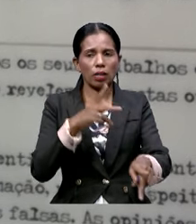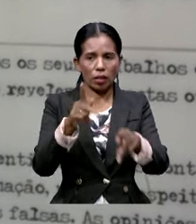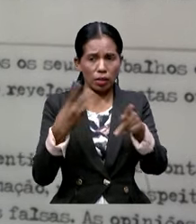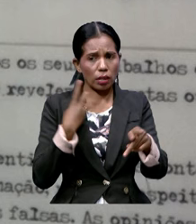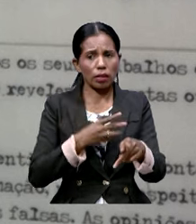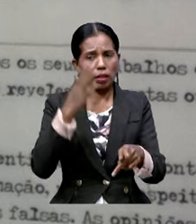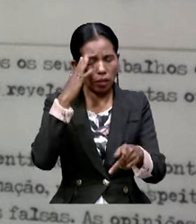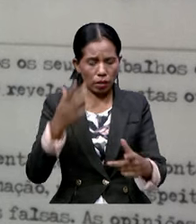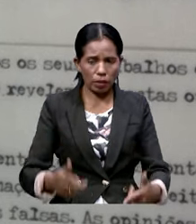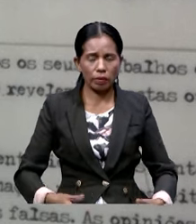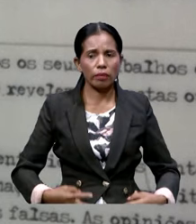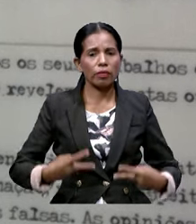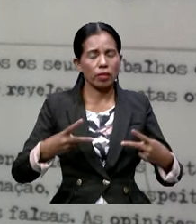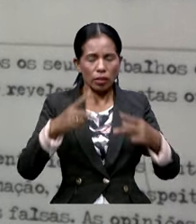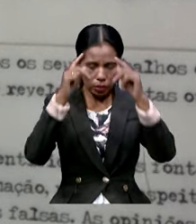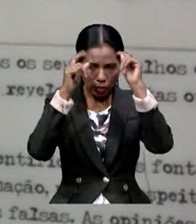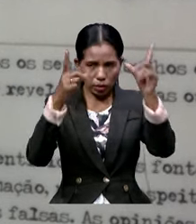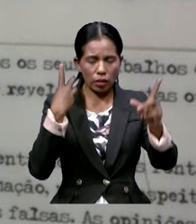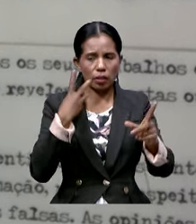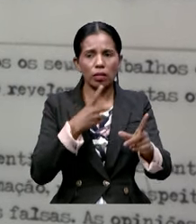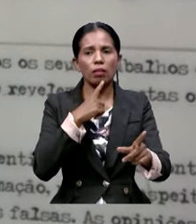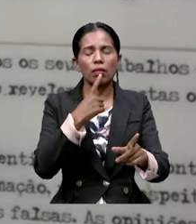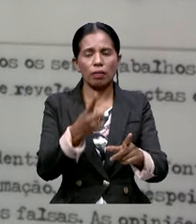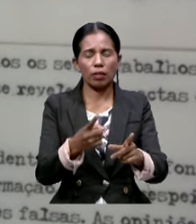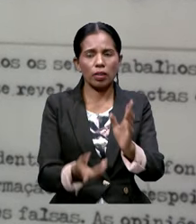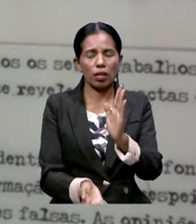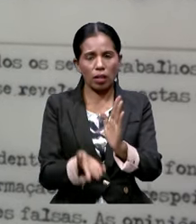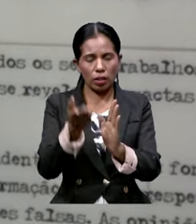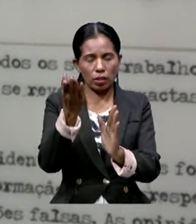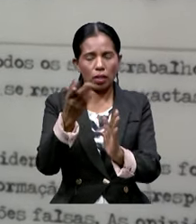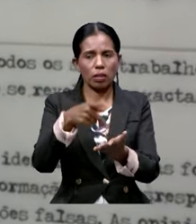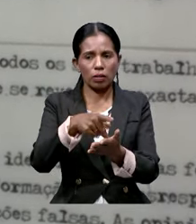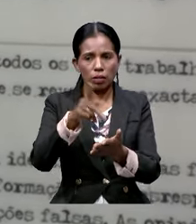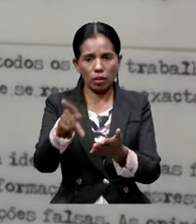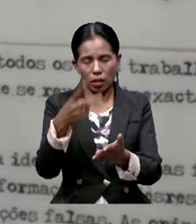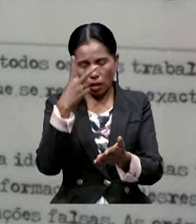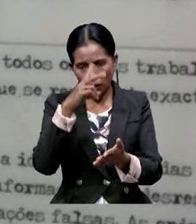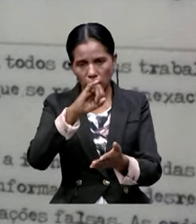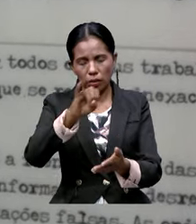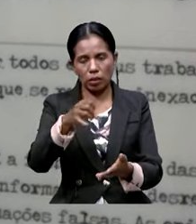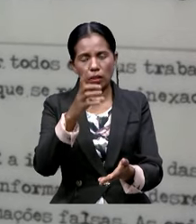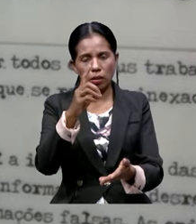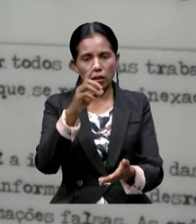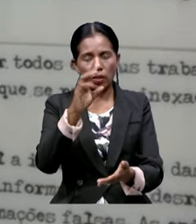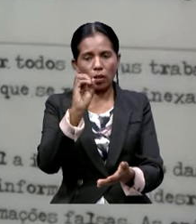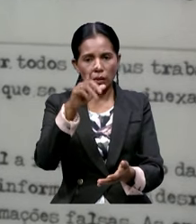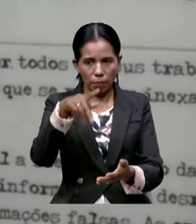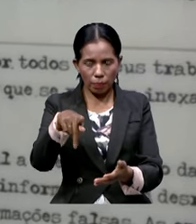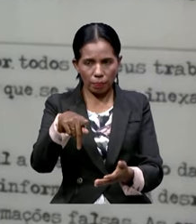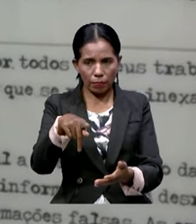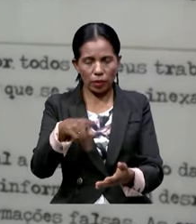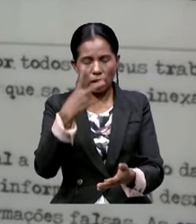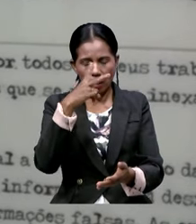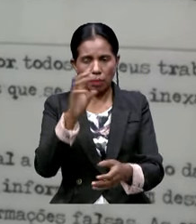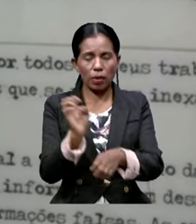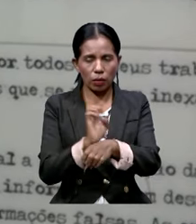tene vida Timor ne ita har ita hawa dia ita ta sa salari mu minimum ri ting hareba GDP hareba PIB hareba ekonomi rai